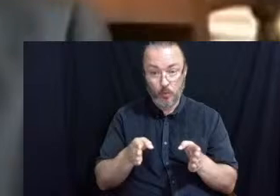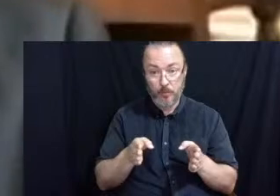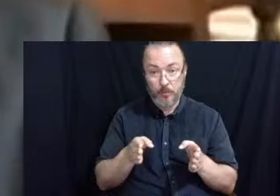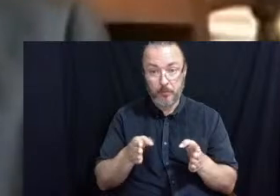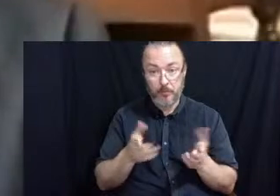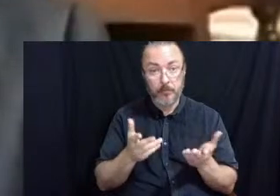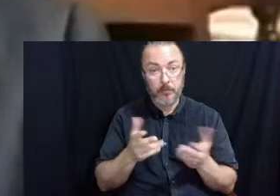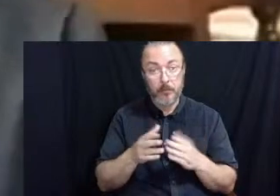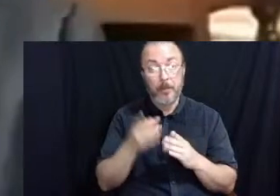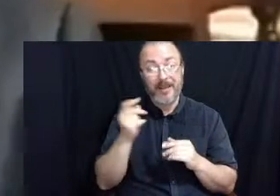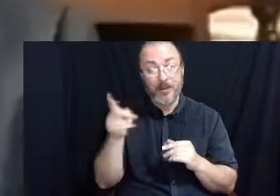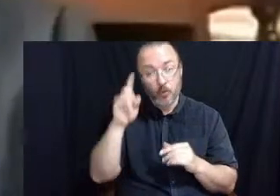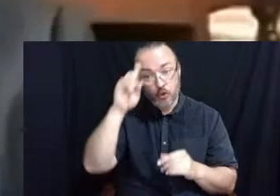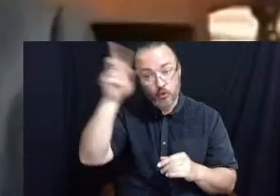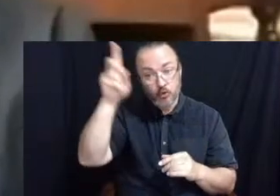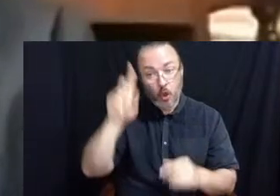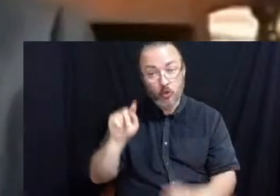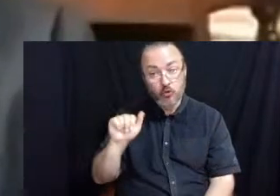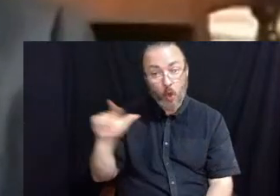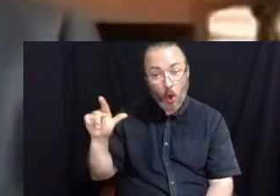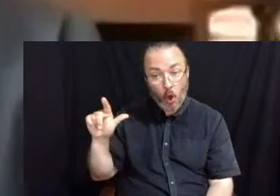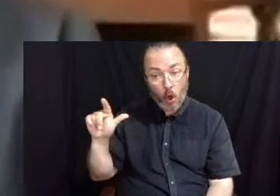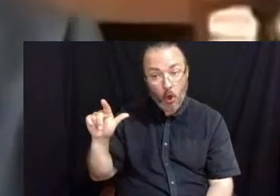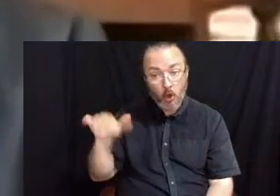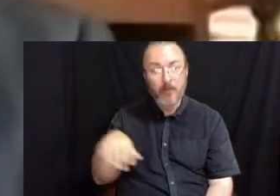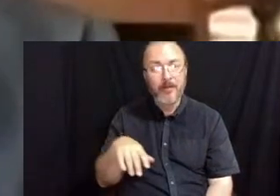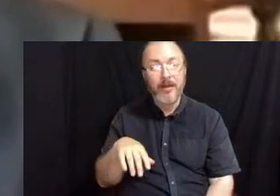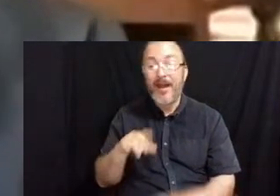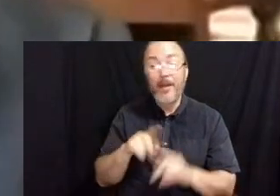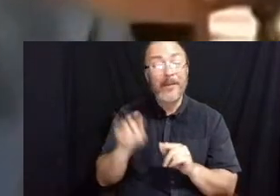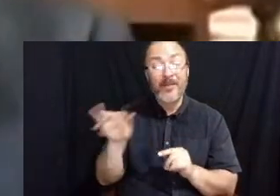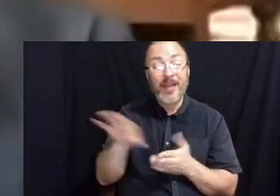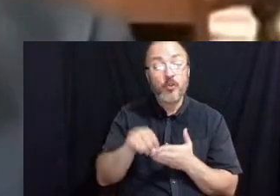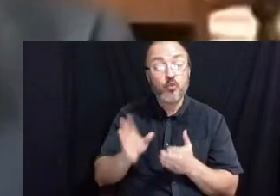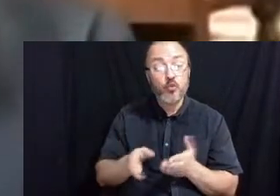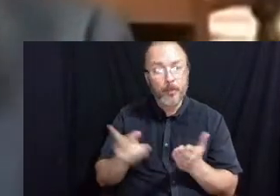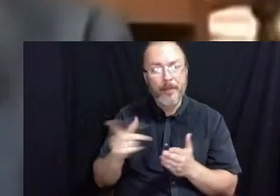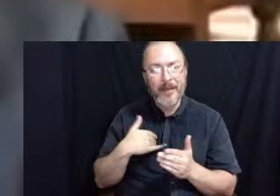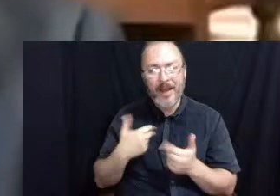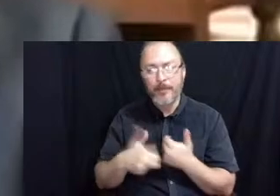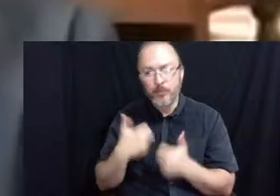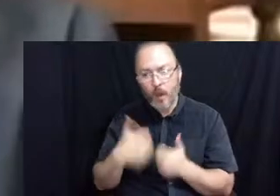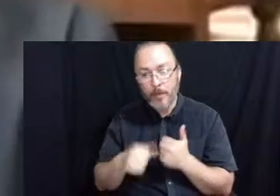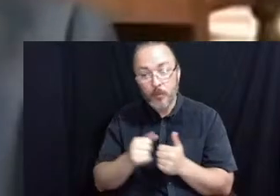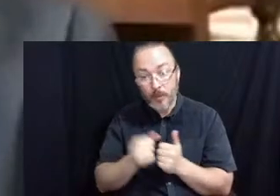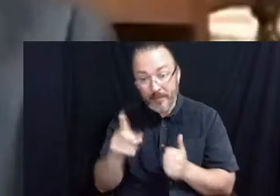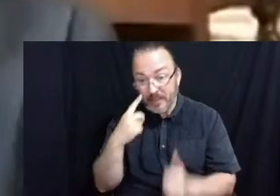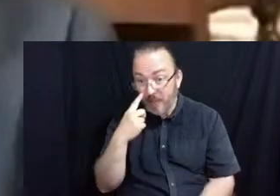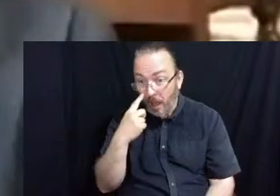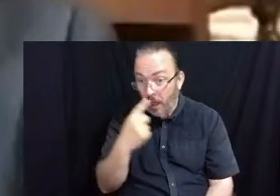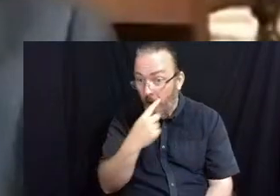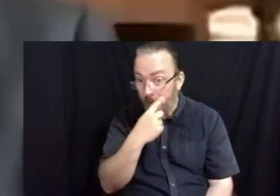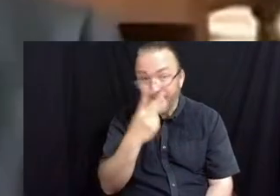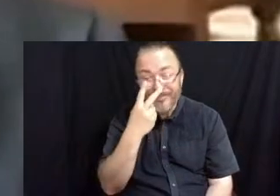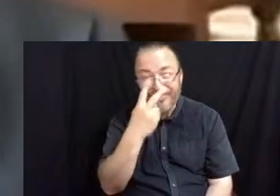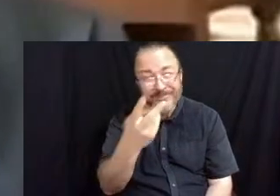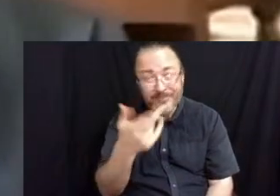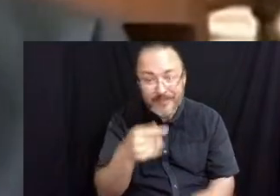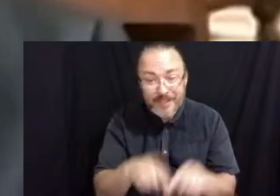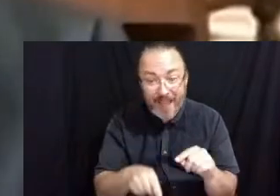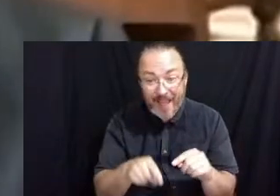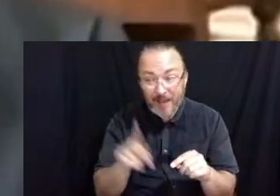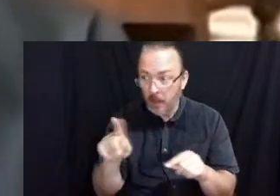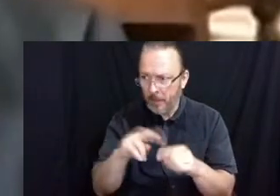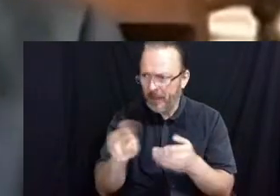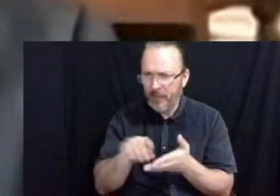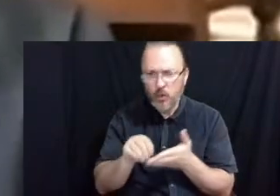enfant peut se retrouver au fond de la classe, mais cet enfant pourrait être un malvoyant. Et en fin